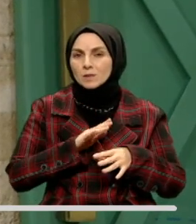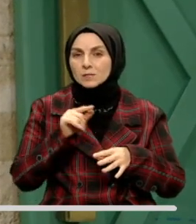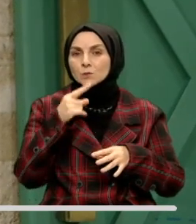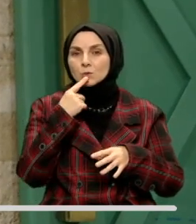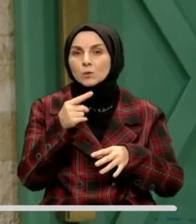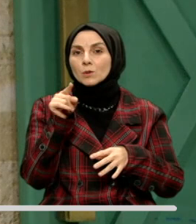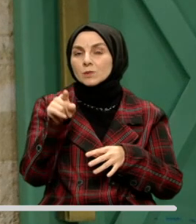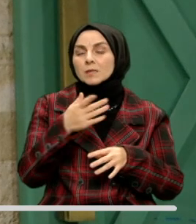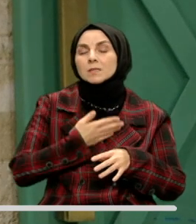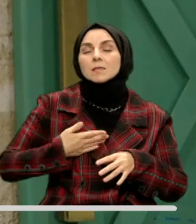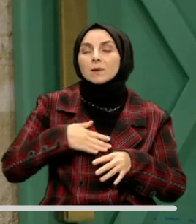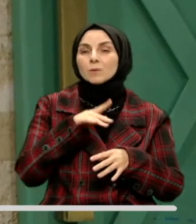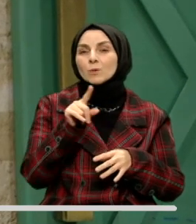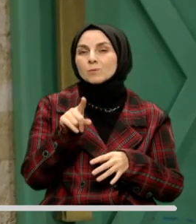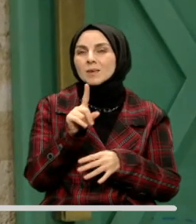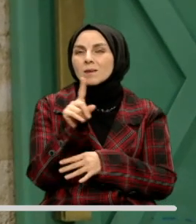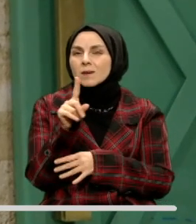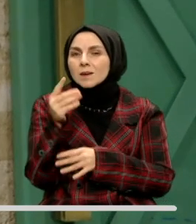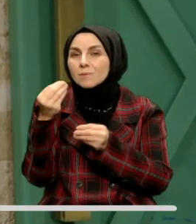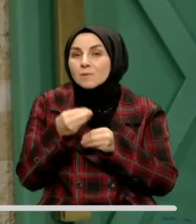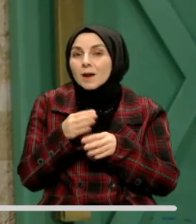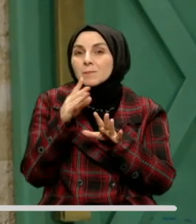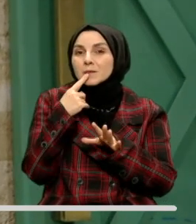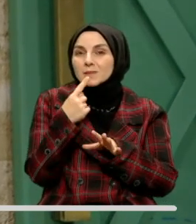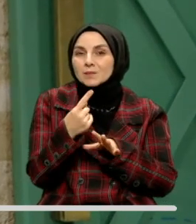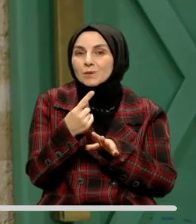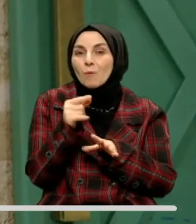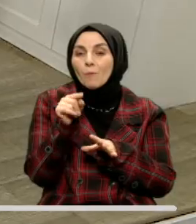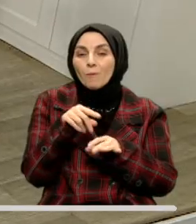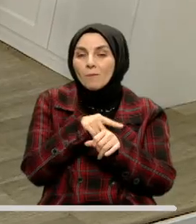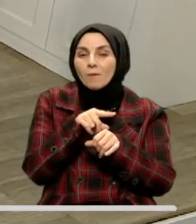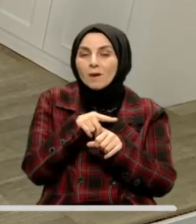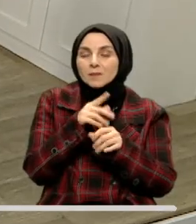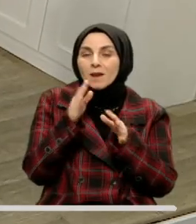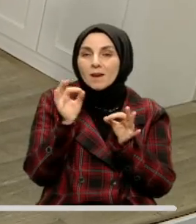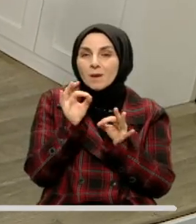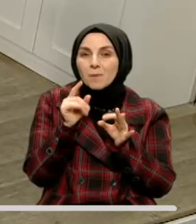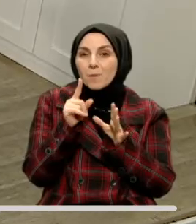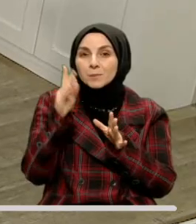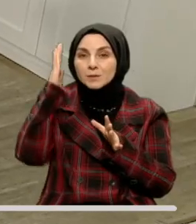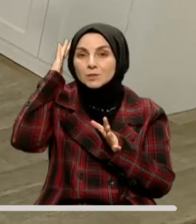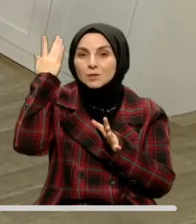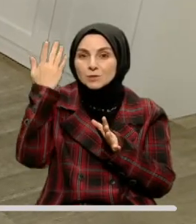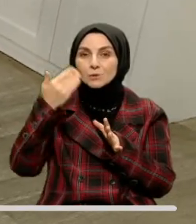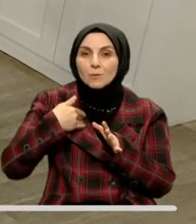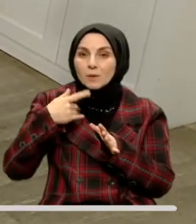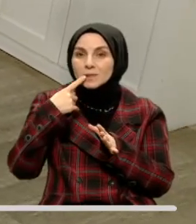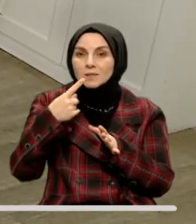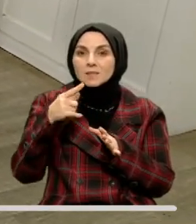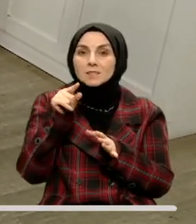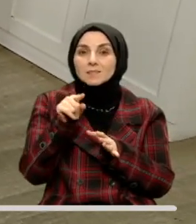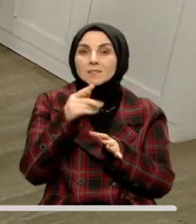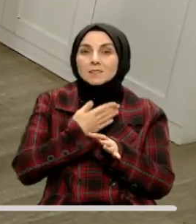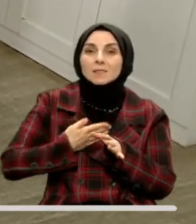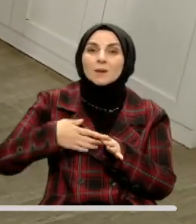kalemi vermedin. O anda bir çöküyorum. Anneyle konuşurken bana dedi ki diyorum, seni sevmiyorum